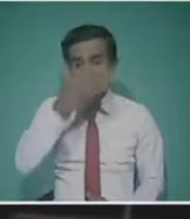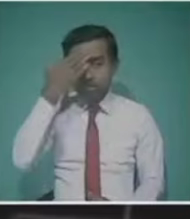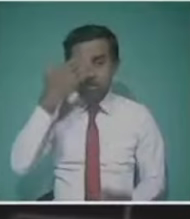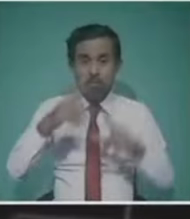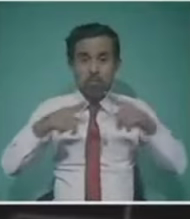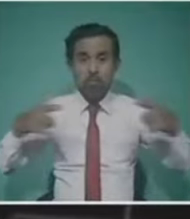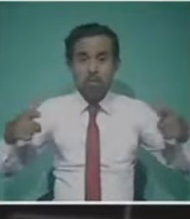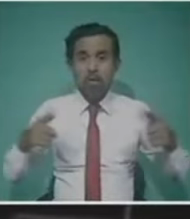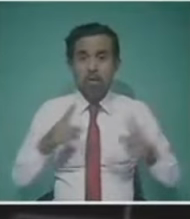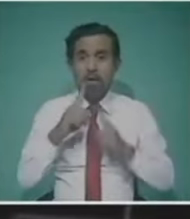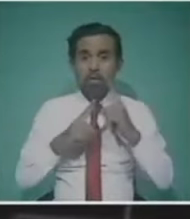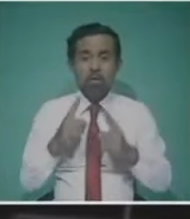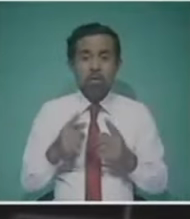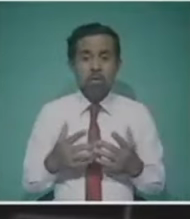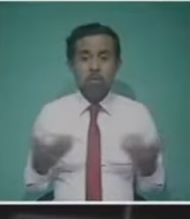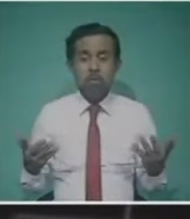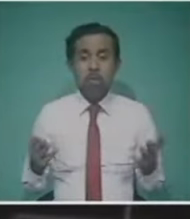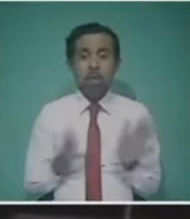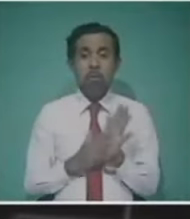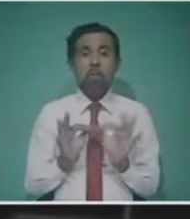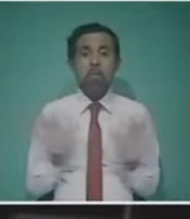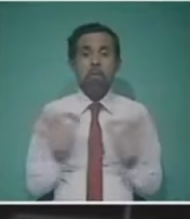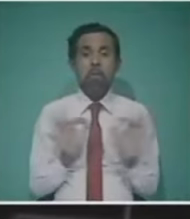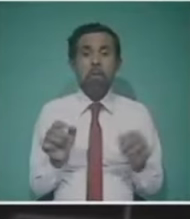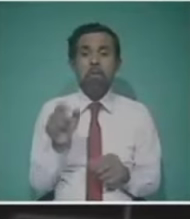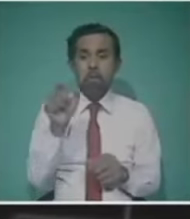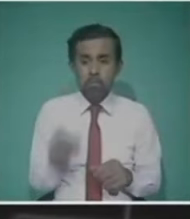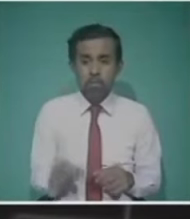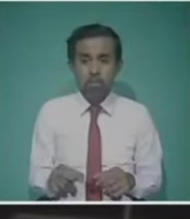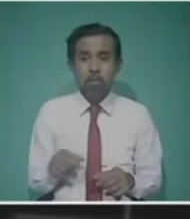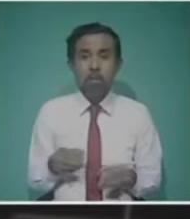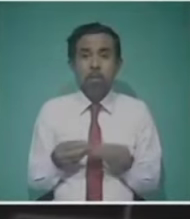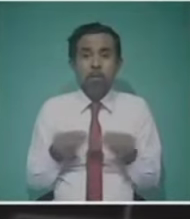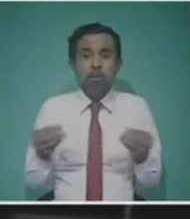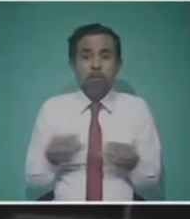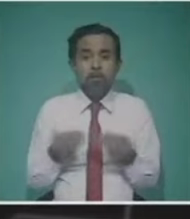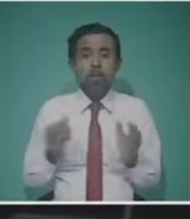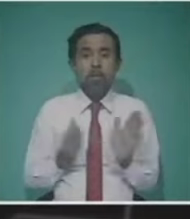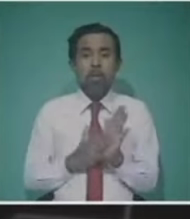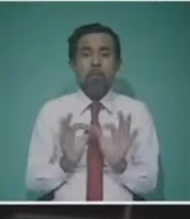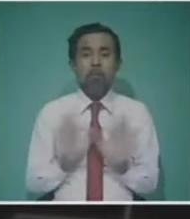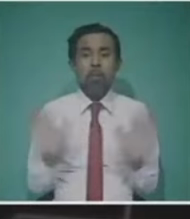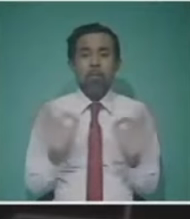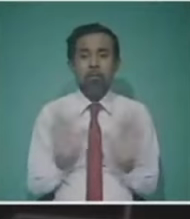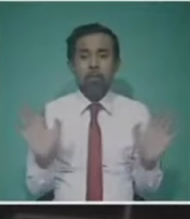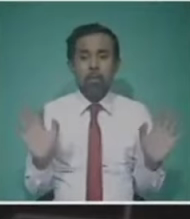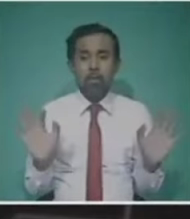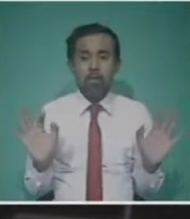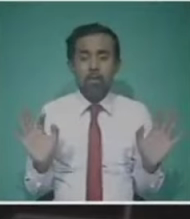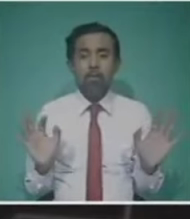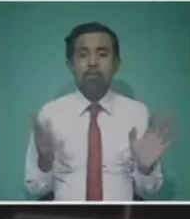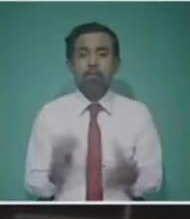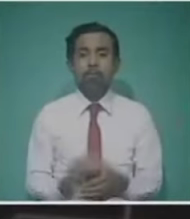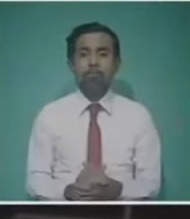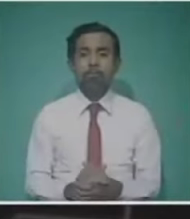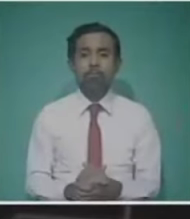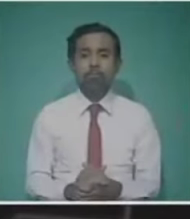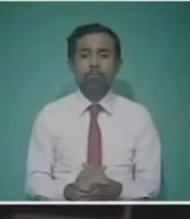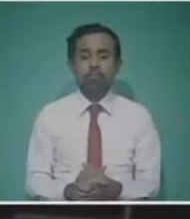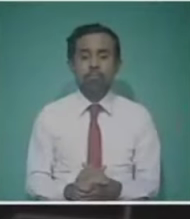மாவட்டம் சம்பந்தமாக ஊடகங்கள் எழுத வேண்டிய துப்பாக்கி நிலையை மாவட்டத்தில் ஏற்பட்டிருக்கிறது. அதிலும் அந்த பத்திரிகை